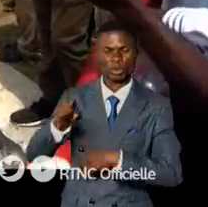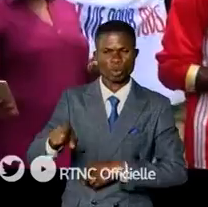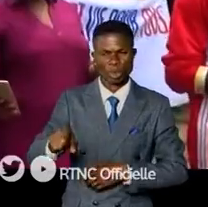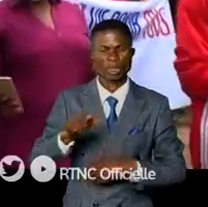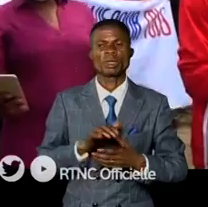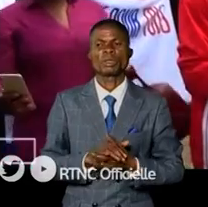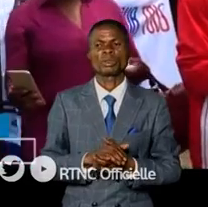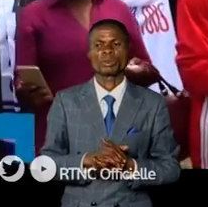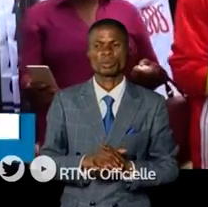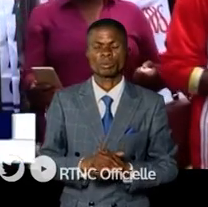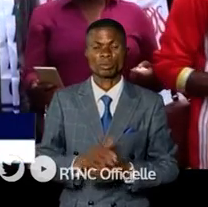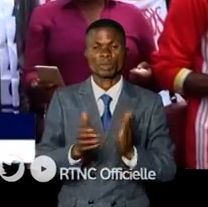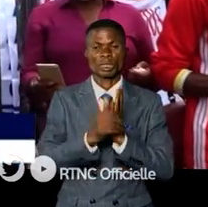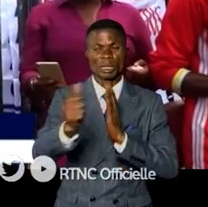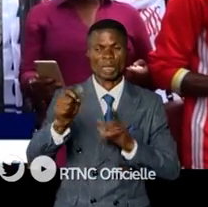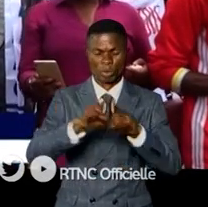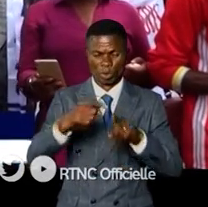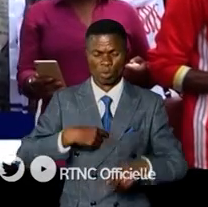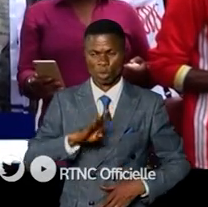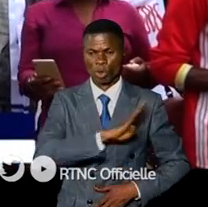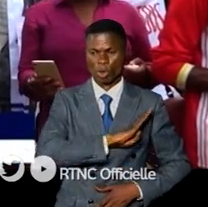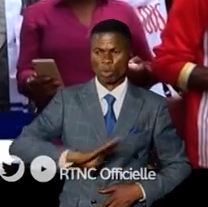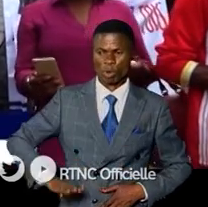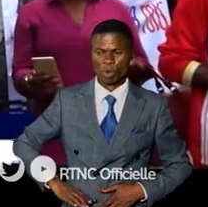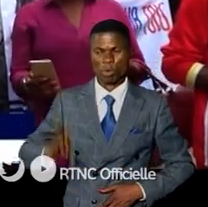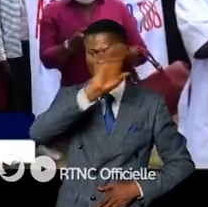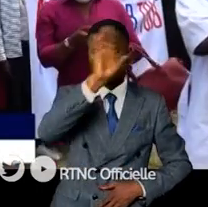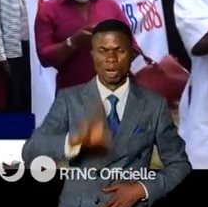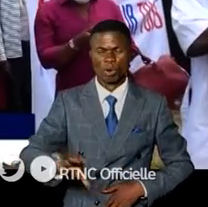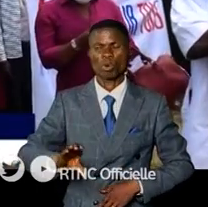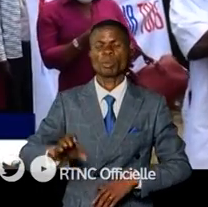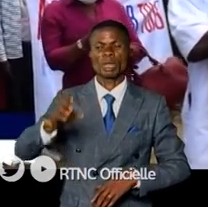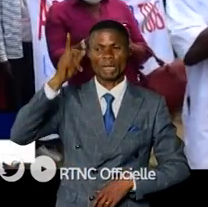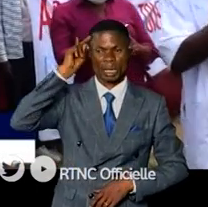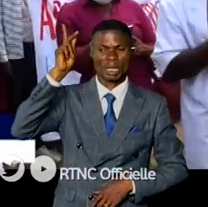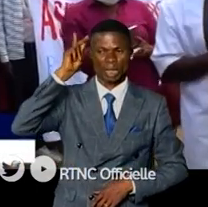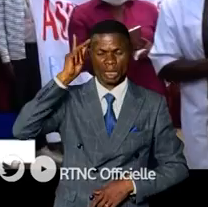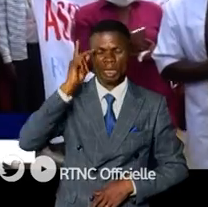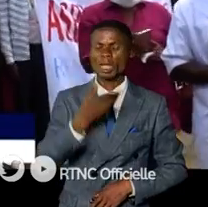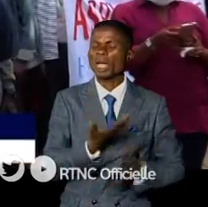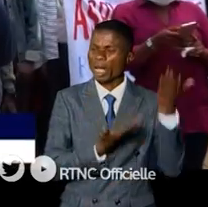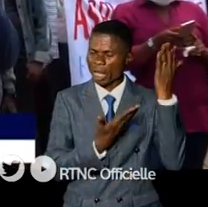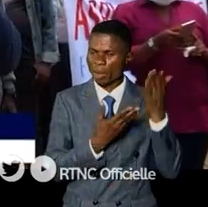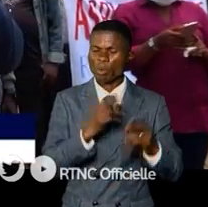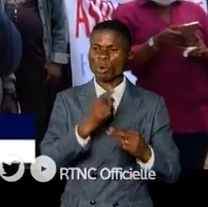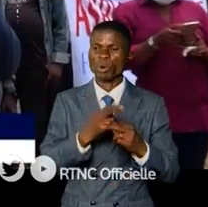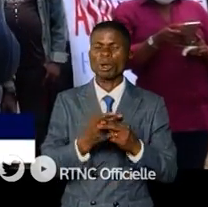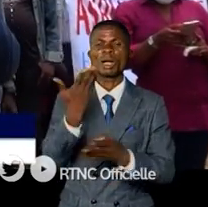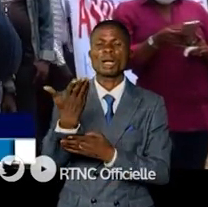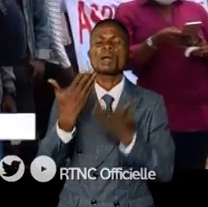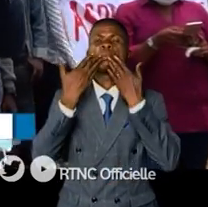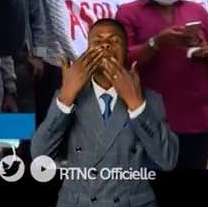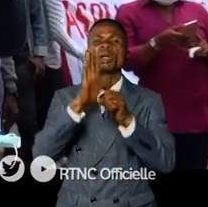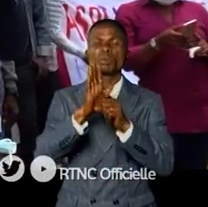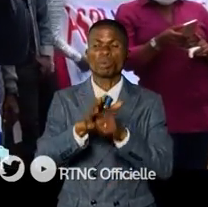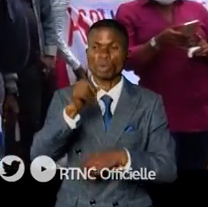bénéficiaires. En ma qualité de bourgmestre de la commune de Kimbanseke, Oyo Yamotuya, Oto Bombelio et Osengayo, merci